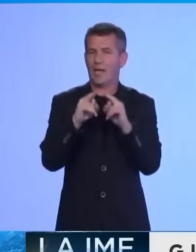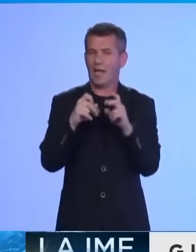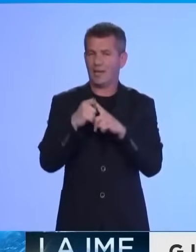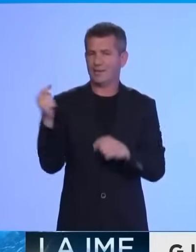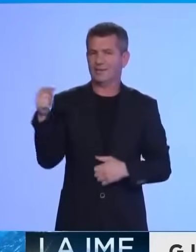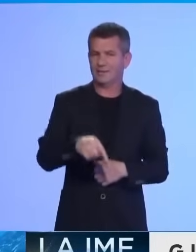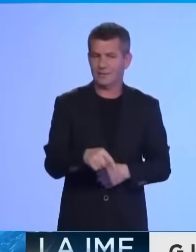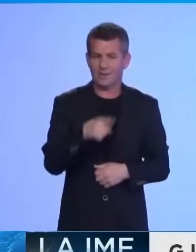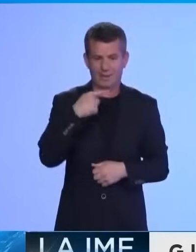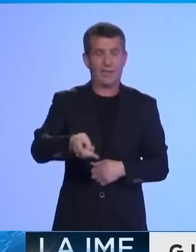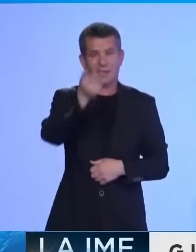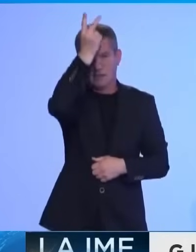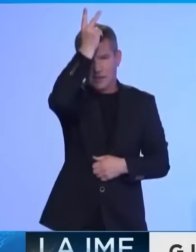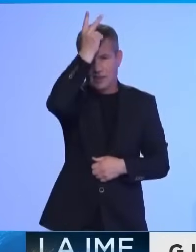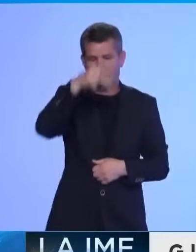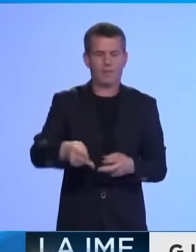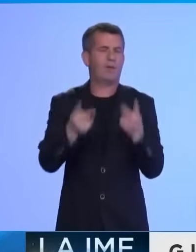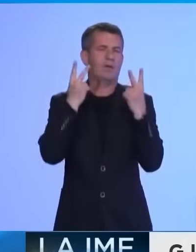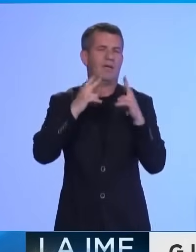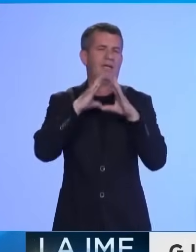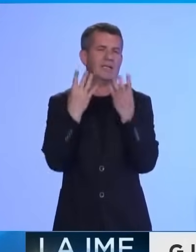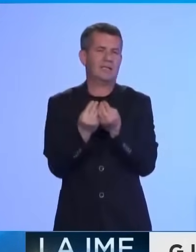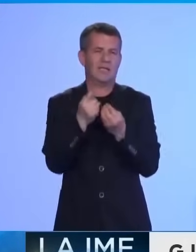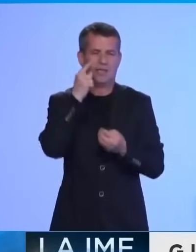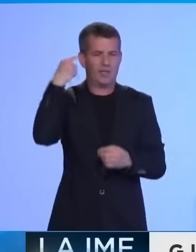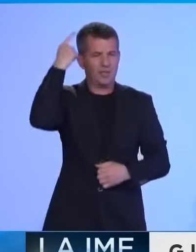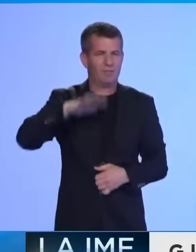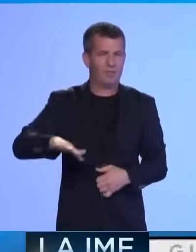i cili tha se Skënderbeu është frymëzim për secilin shqiptar.